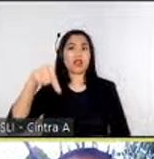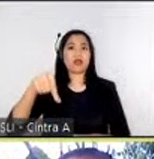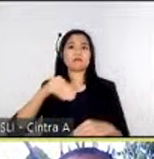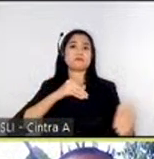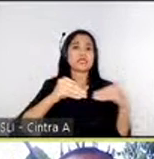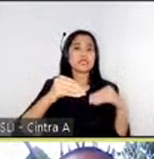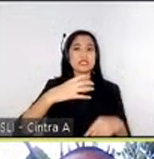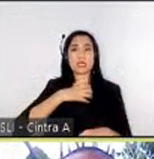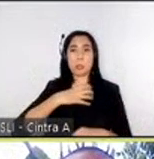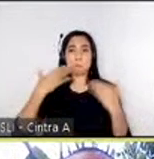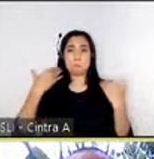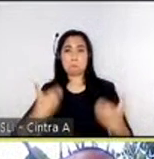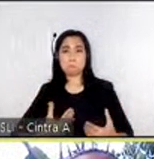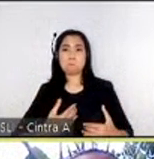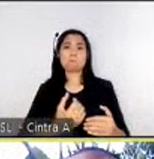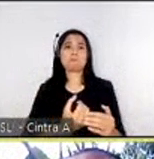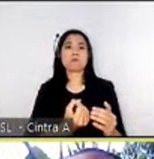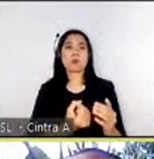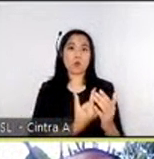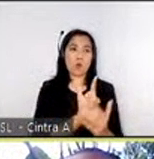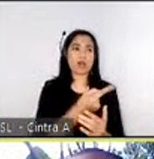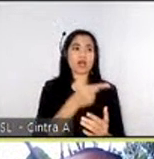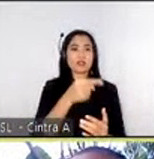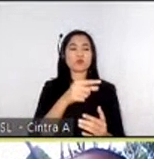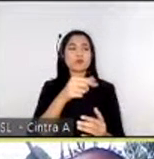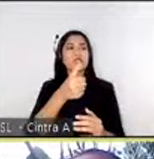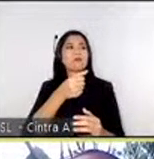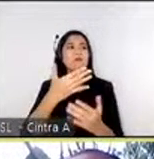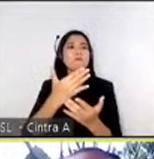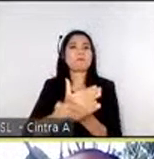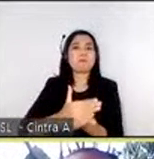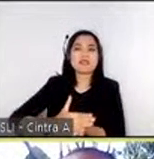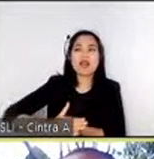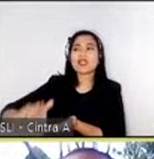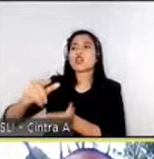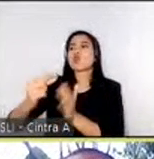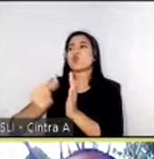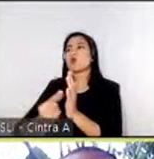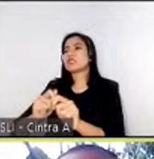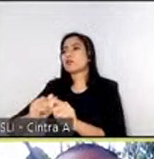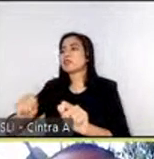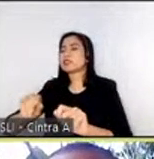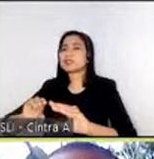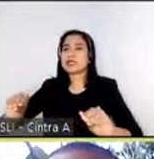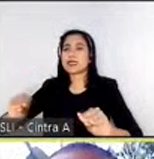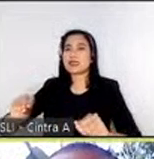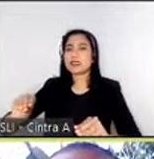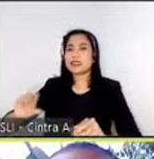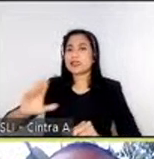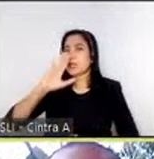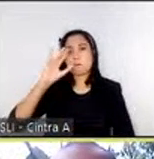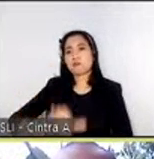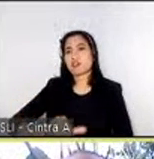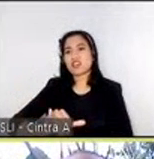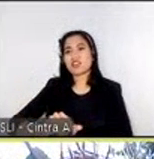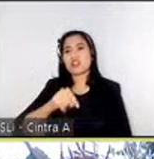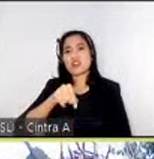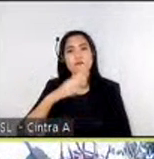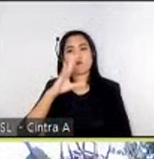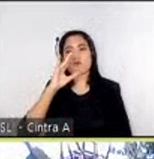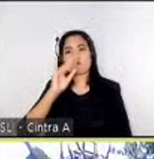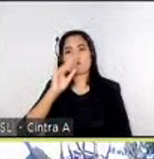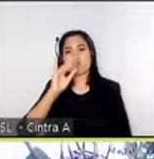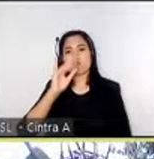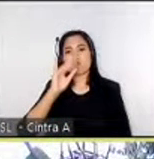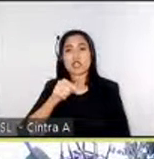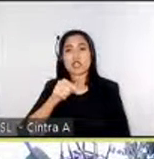keluar Apakah dia bisa membatalkan atau menchallenge lagi isi dari undangung Cipta kerja itu tidak mungkin ini yang akan mungkin bisa kita